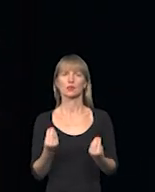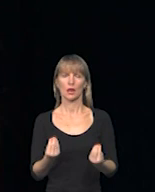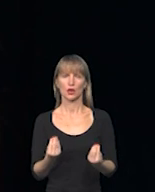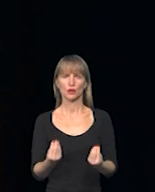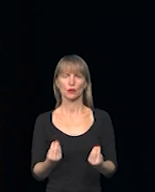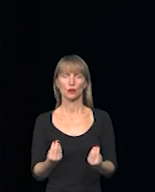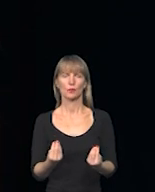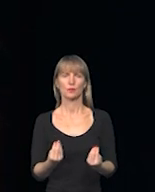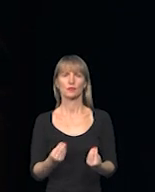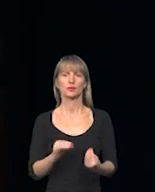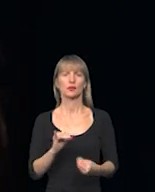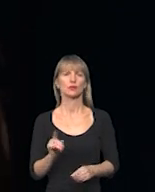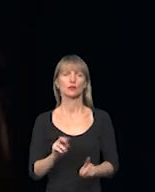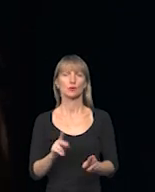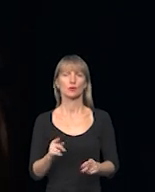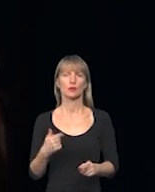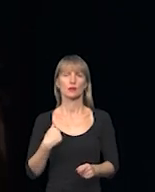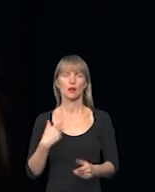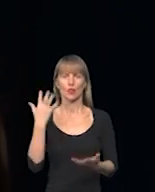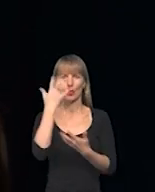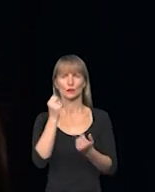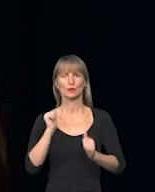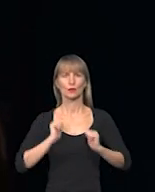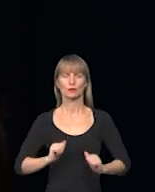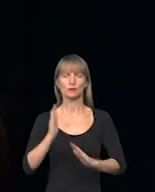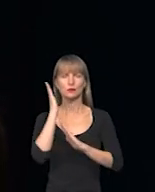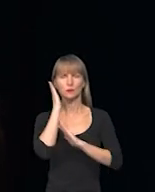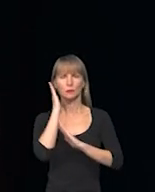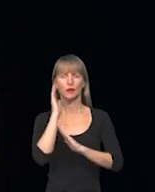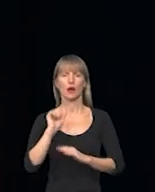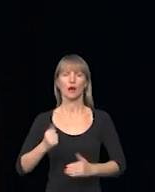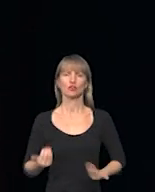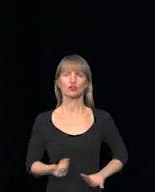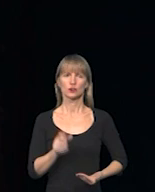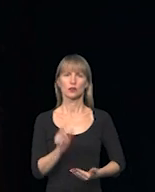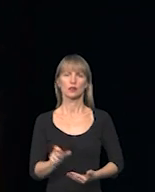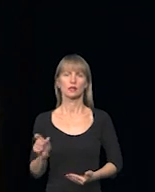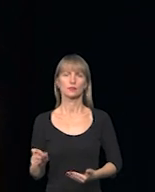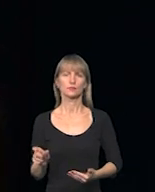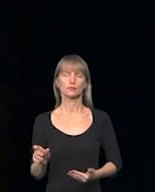і щоб я вночі спокійно спала. Мешканці,